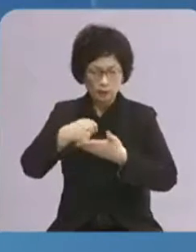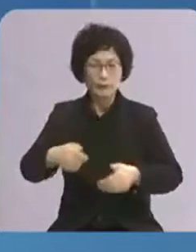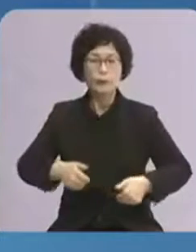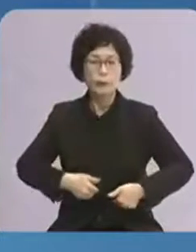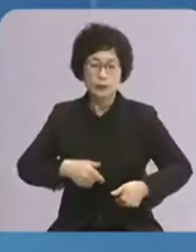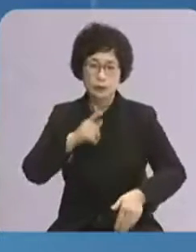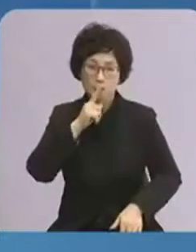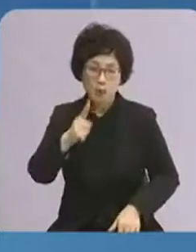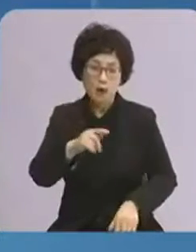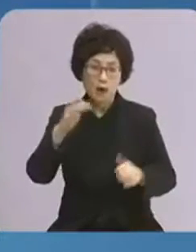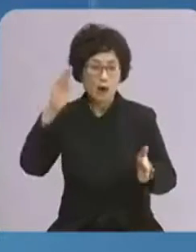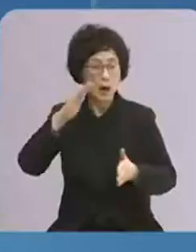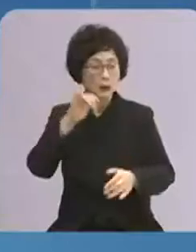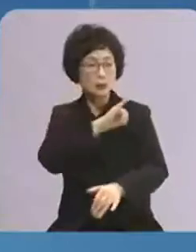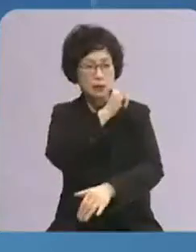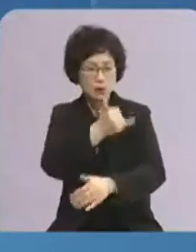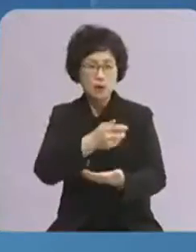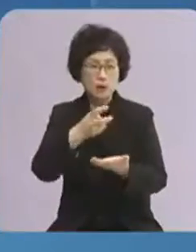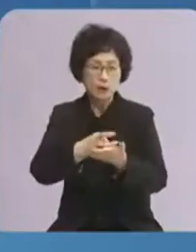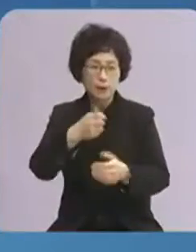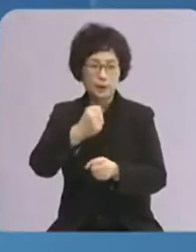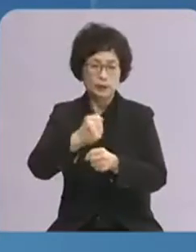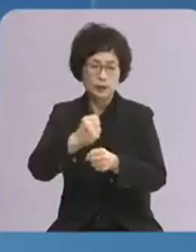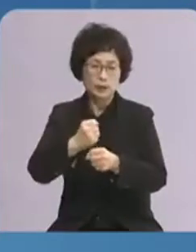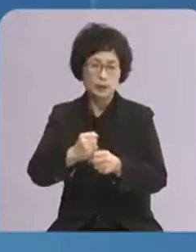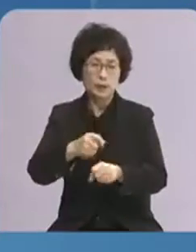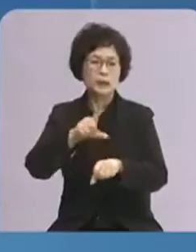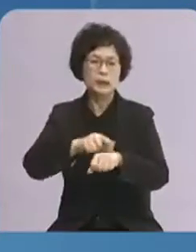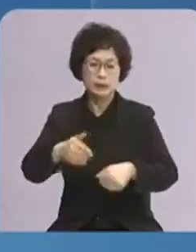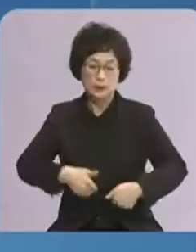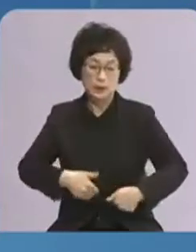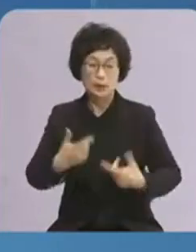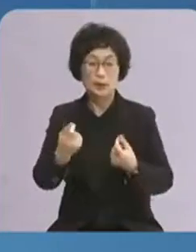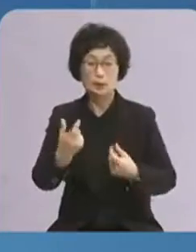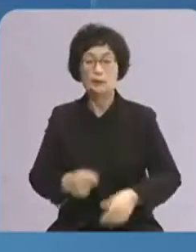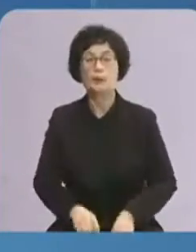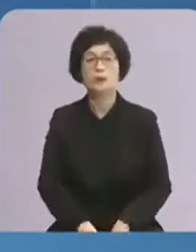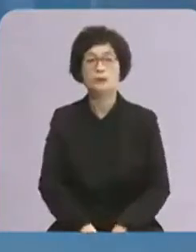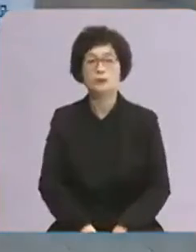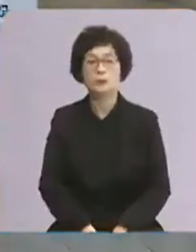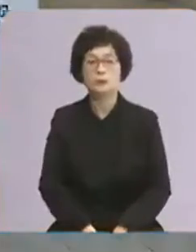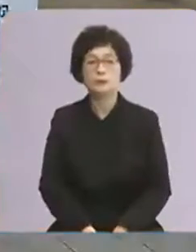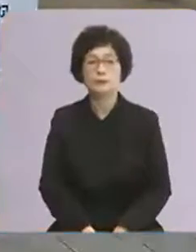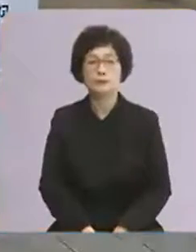건데요 학생인권 조례 제정 까지 어려움이 예상됩니다 김 계기 3 가 보도합니다